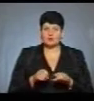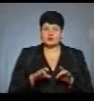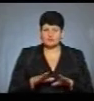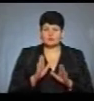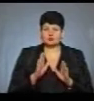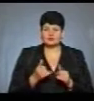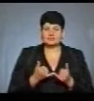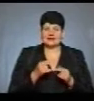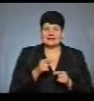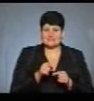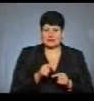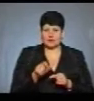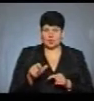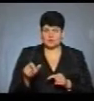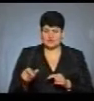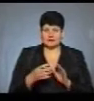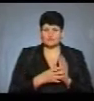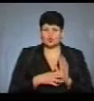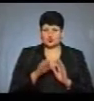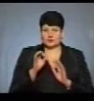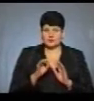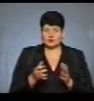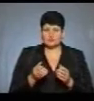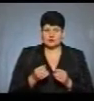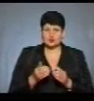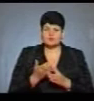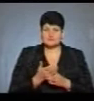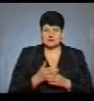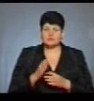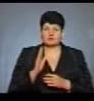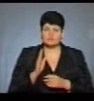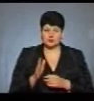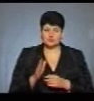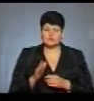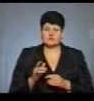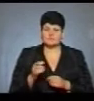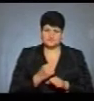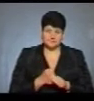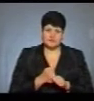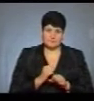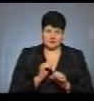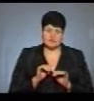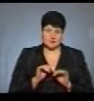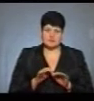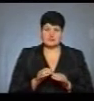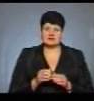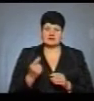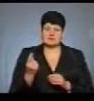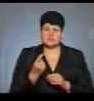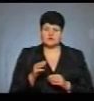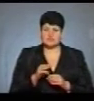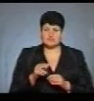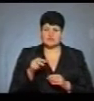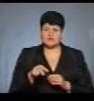будуть для цих людей, для 90% одержувачів субсидій, вони будуть діяти з 1